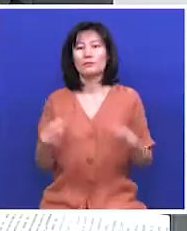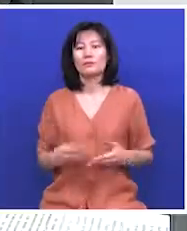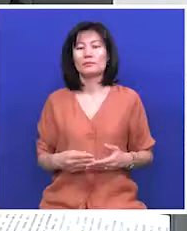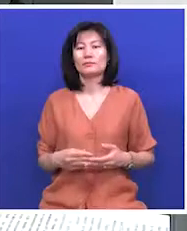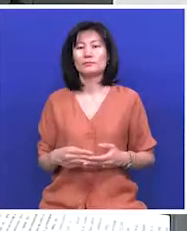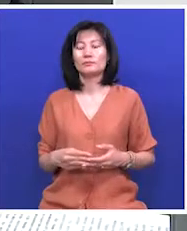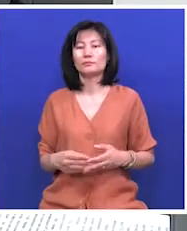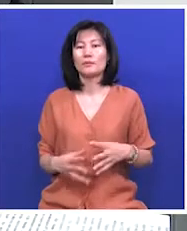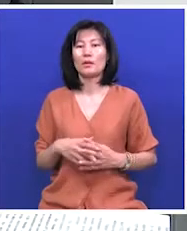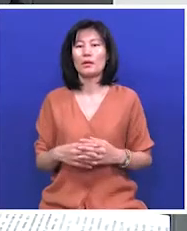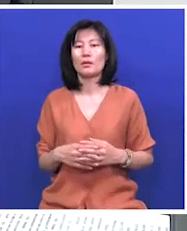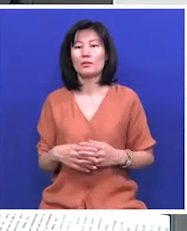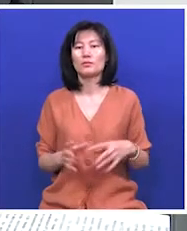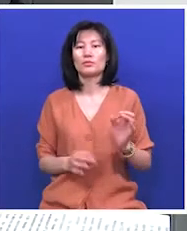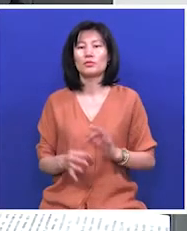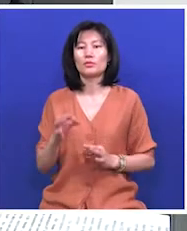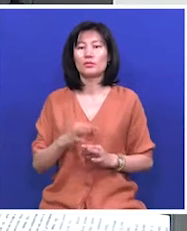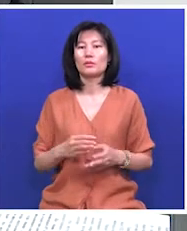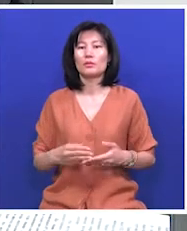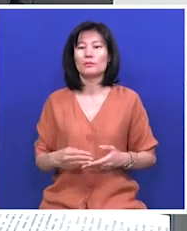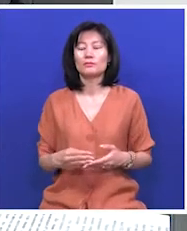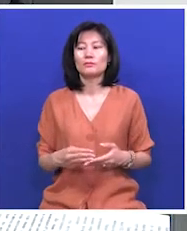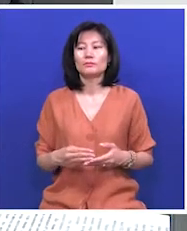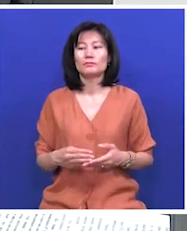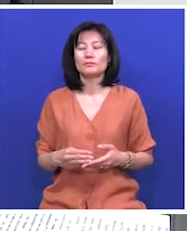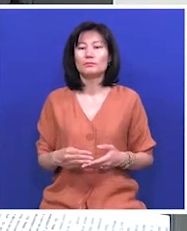Қазіргі таңда ауданнан құрылған